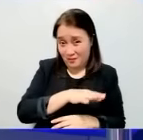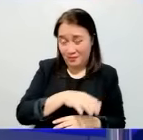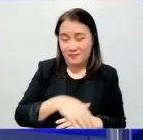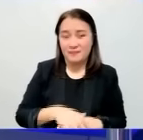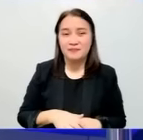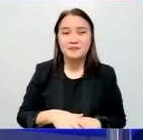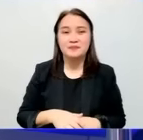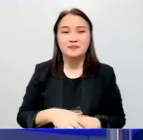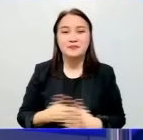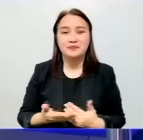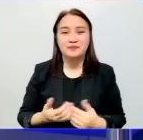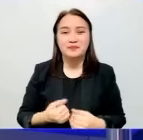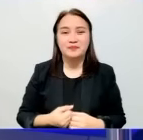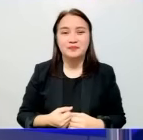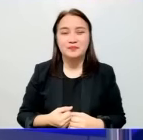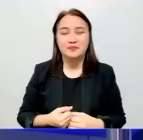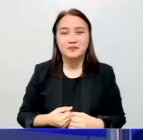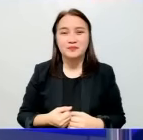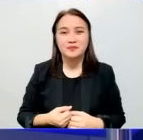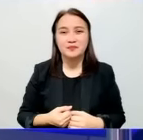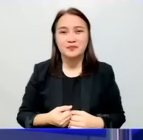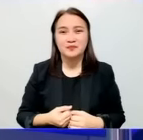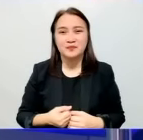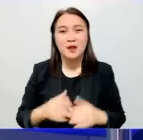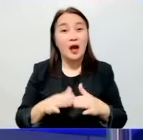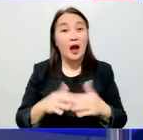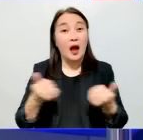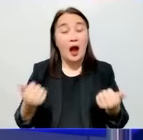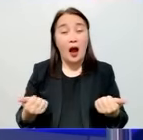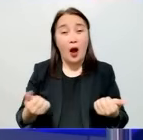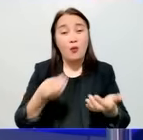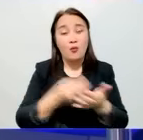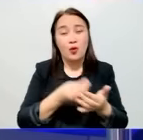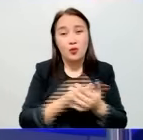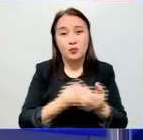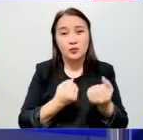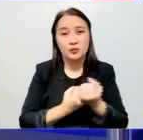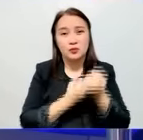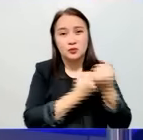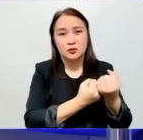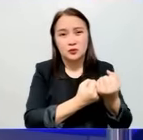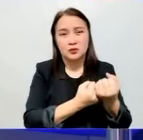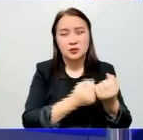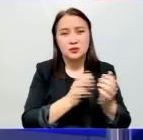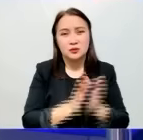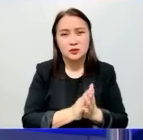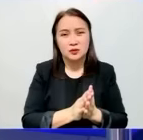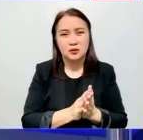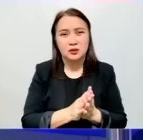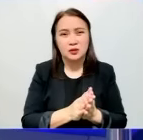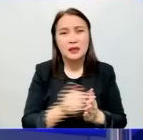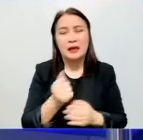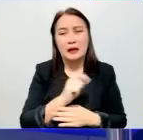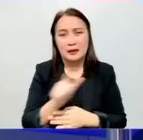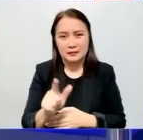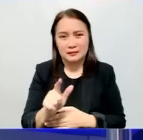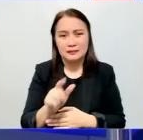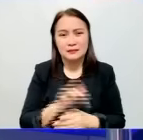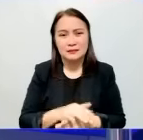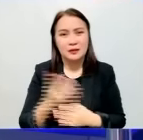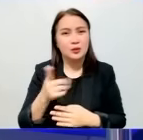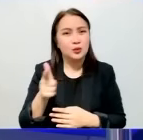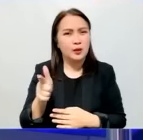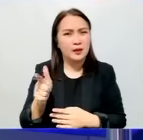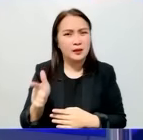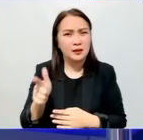Walit ng mga otoridad kung paano pinondohan ang naarestong Pinoy sa sulong operasyon ng mga teroristang kumugkob sa Marawi noong 2017.